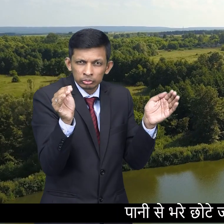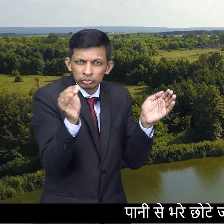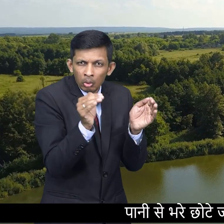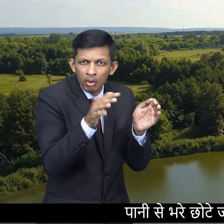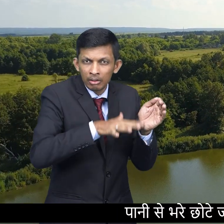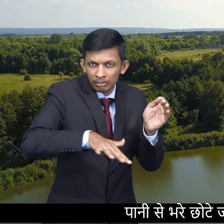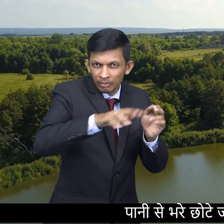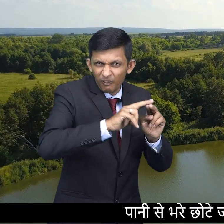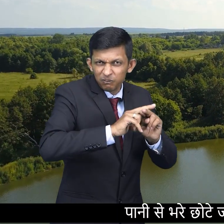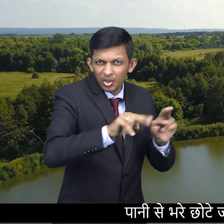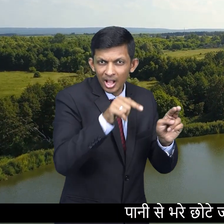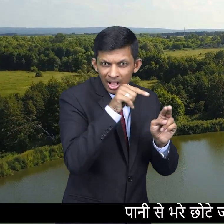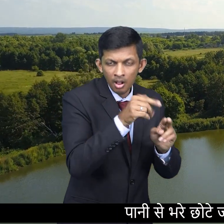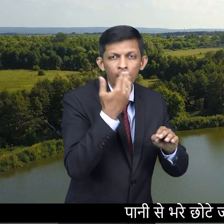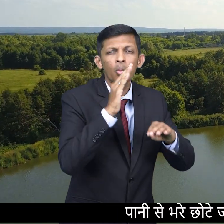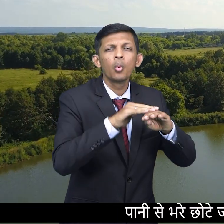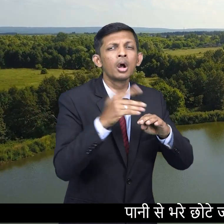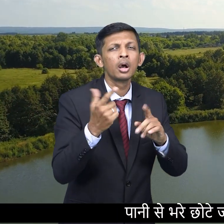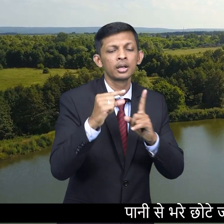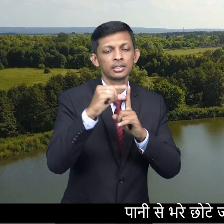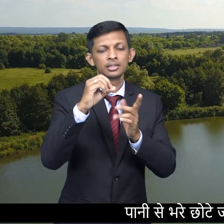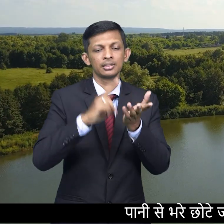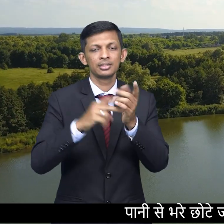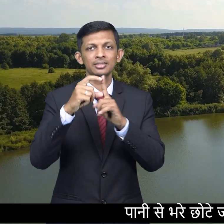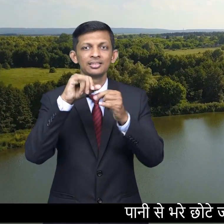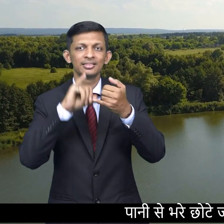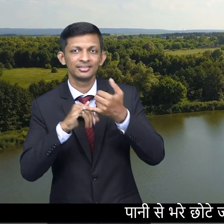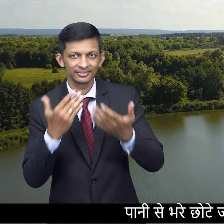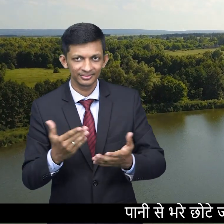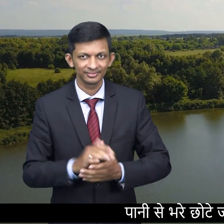पानी से भरे छोटे जल निकायों को तालाब कहा जाता है।